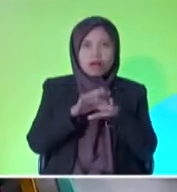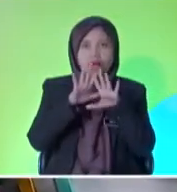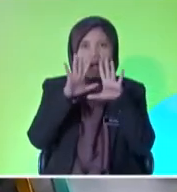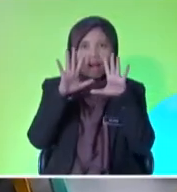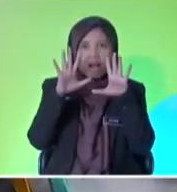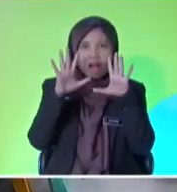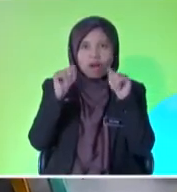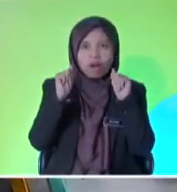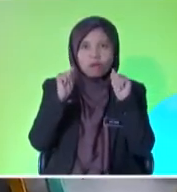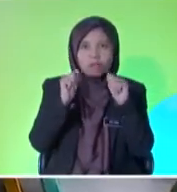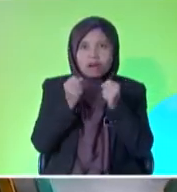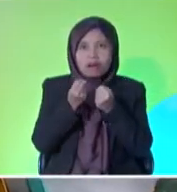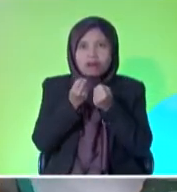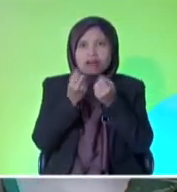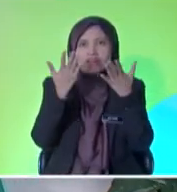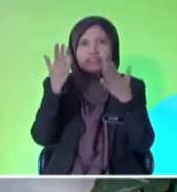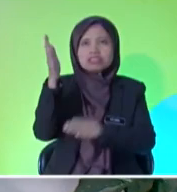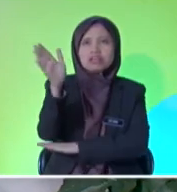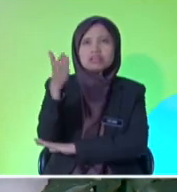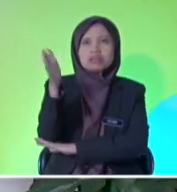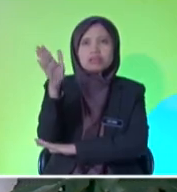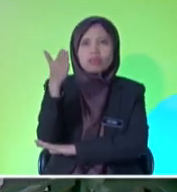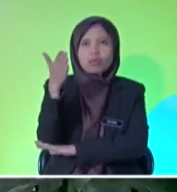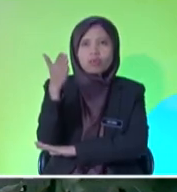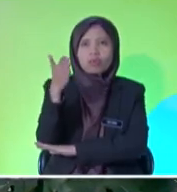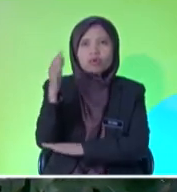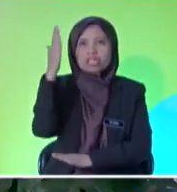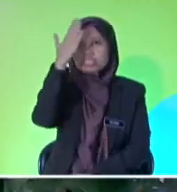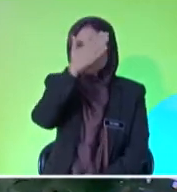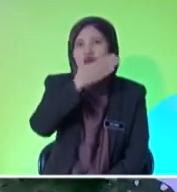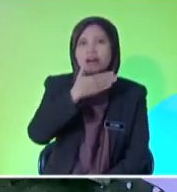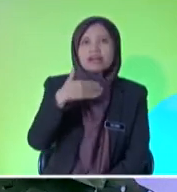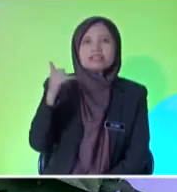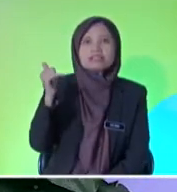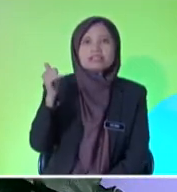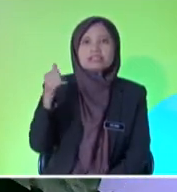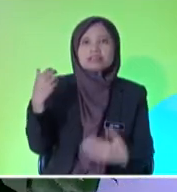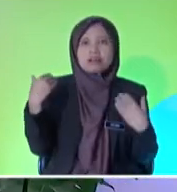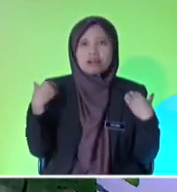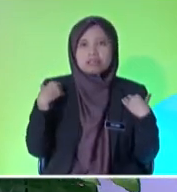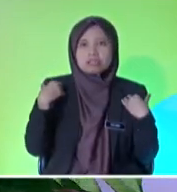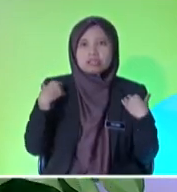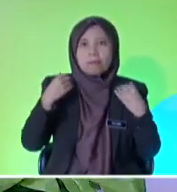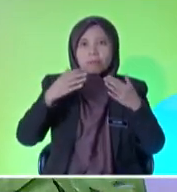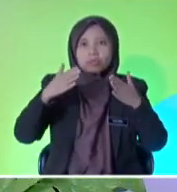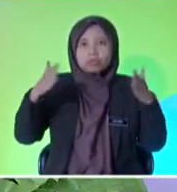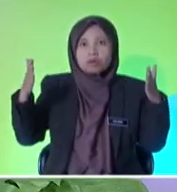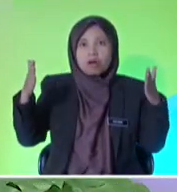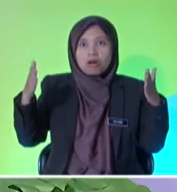wow banyaknya pukul ke sini cantiknya yang besar